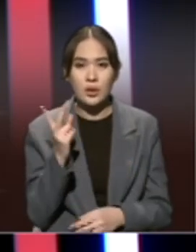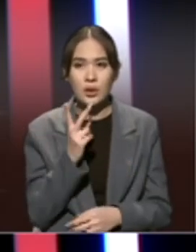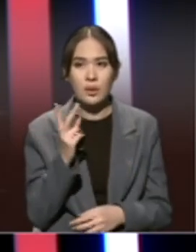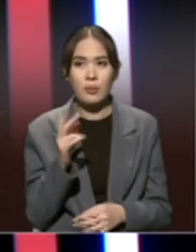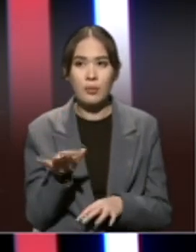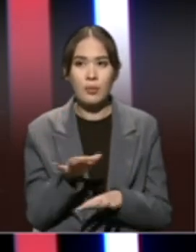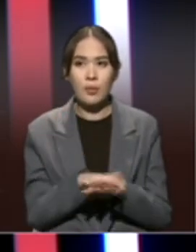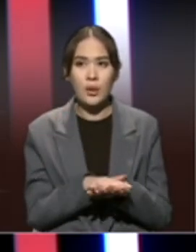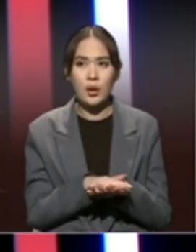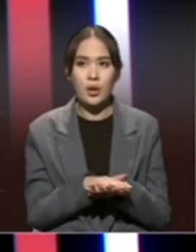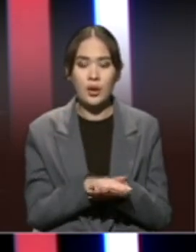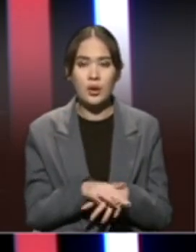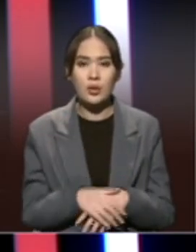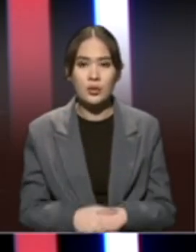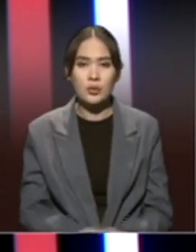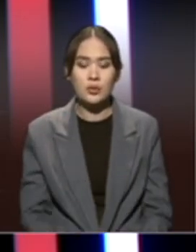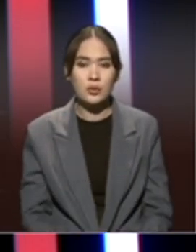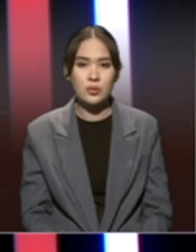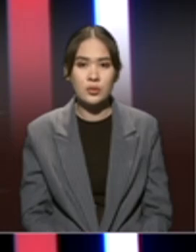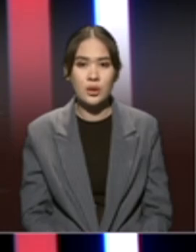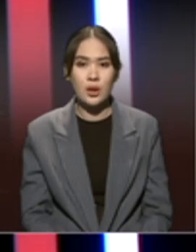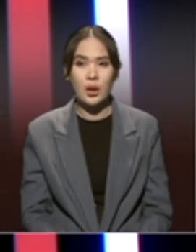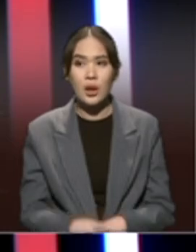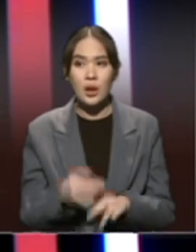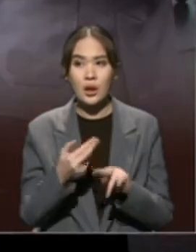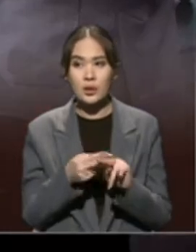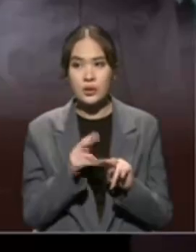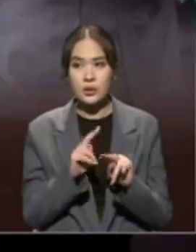қараңыз, мен сізге бір қызық айтайын. Бұл жерде